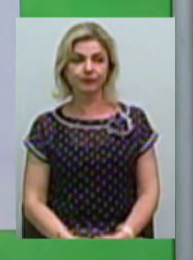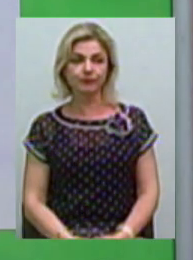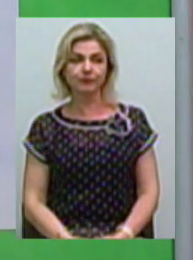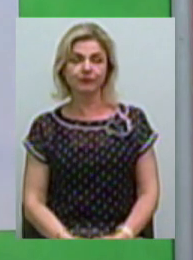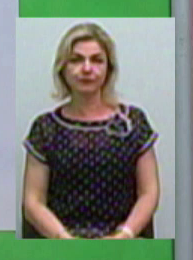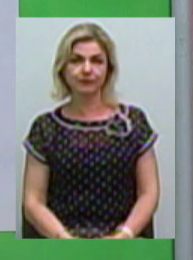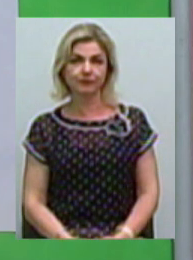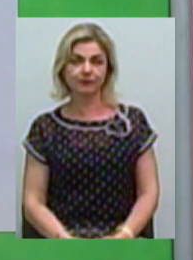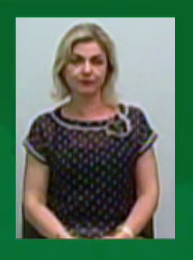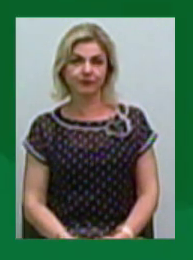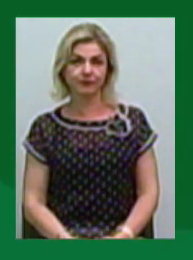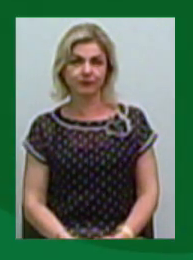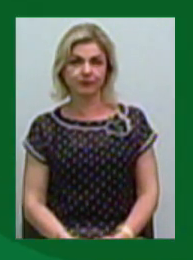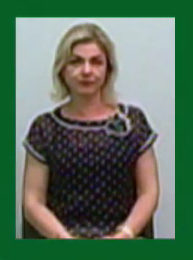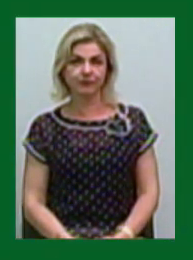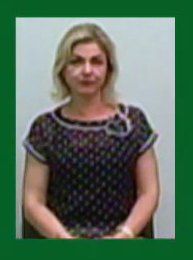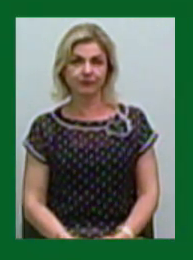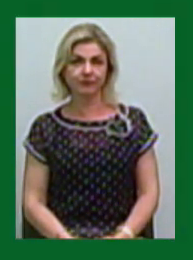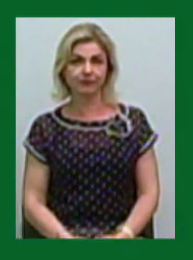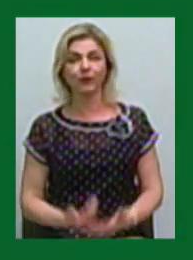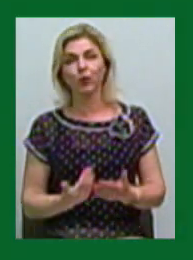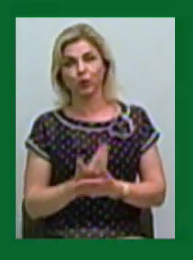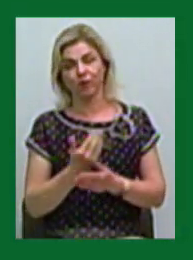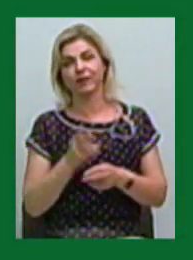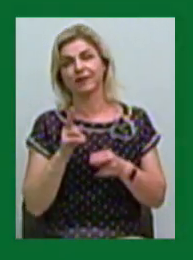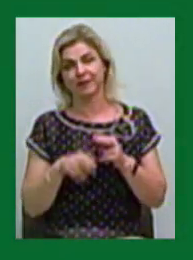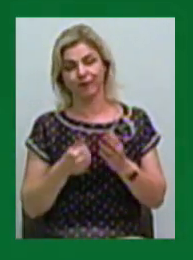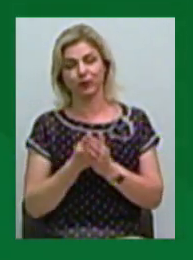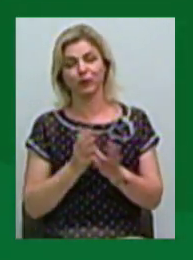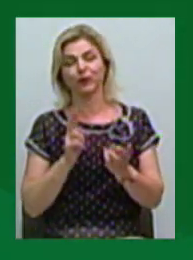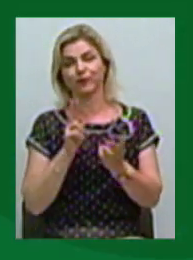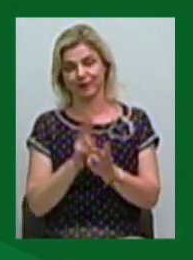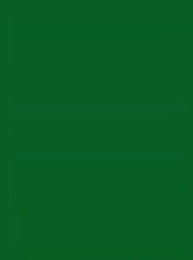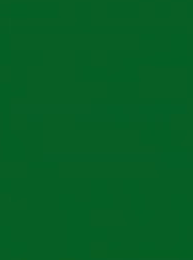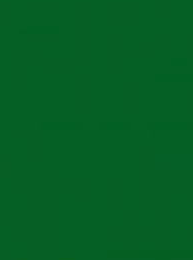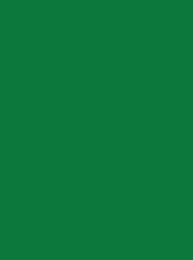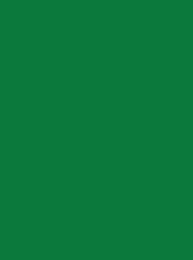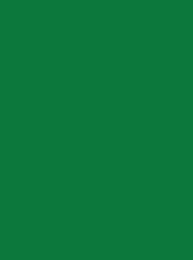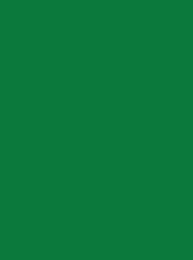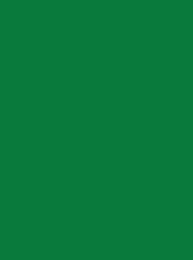Новини ЮА Миколаїв. На цьому наш випуск завершено. Гарного вам вечора.